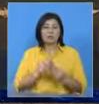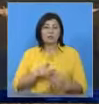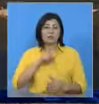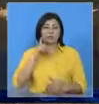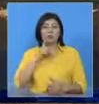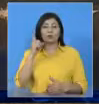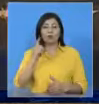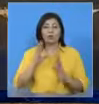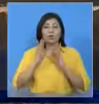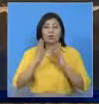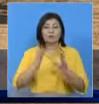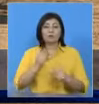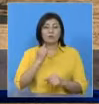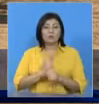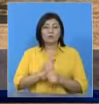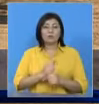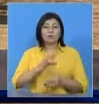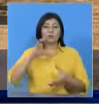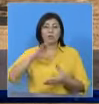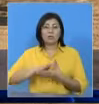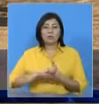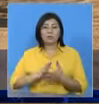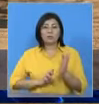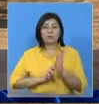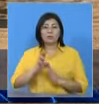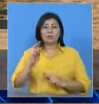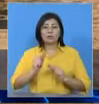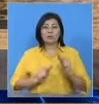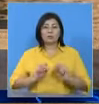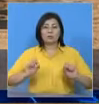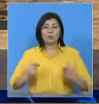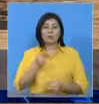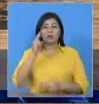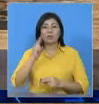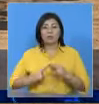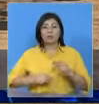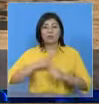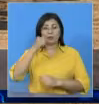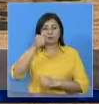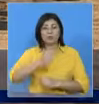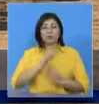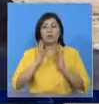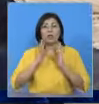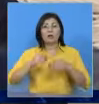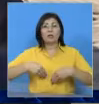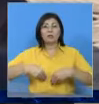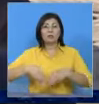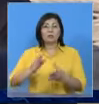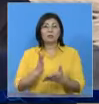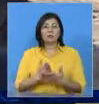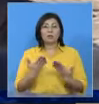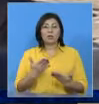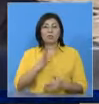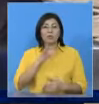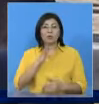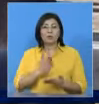көгалдандыру, сквер салу жұмысымен танысты. Биыл басталған құрылыс қыста аяқталып, келер жылы ағаш егіледі. Қазіргі таңда бұл